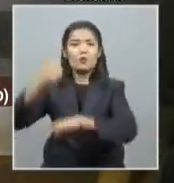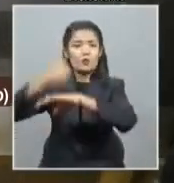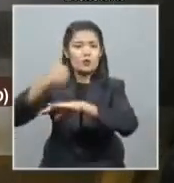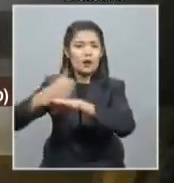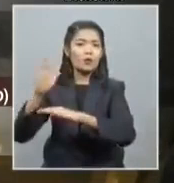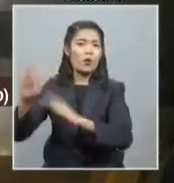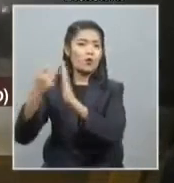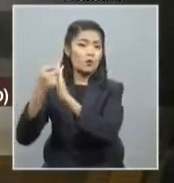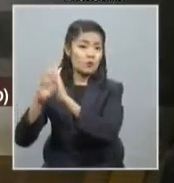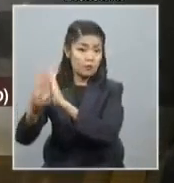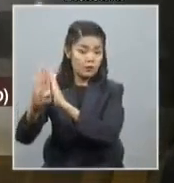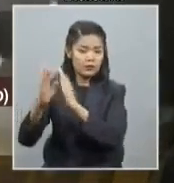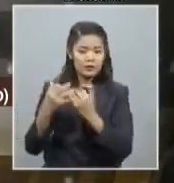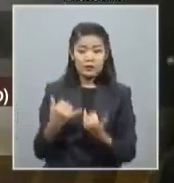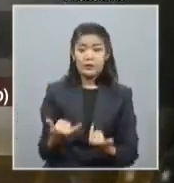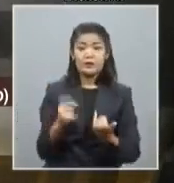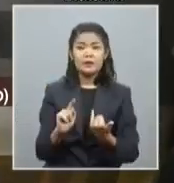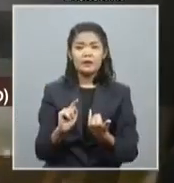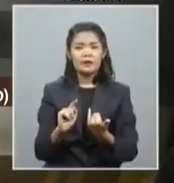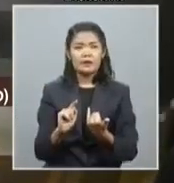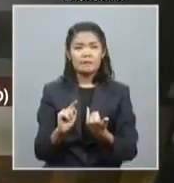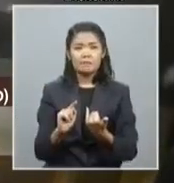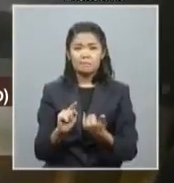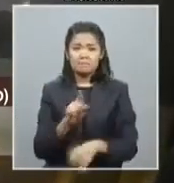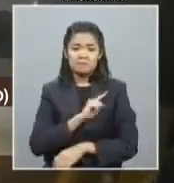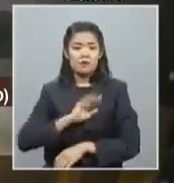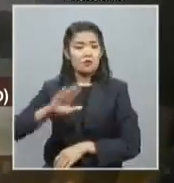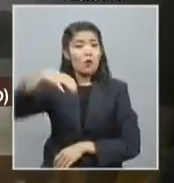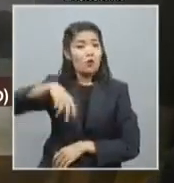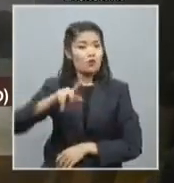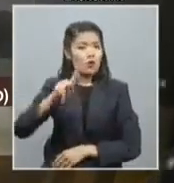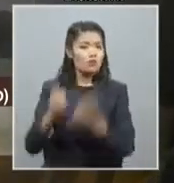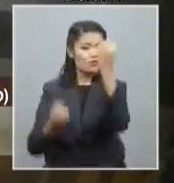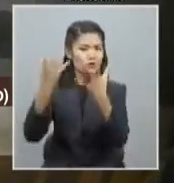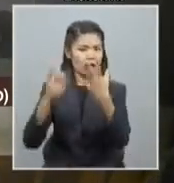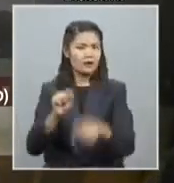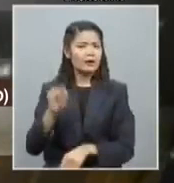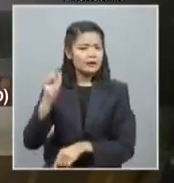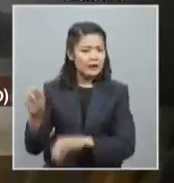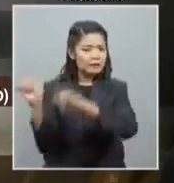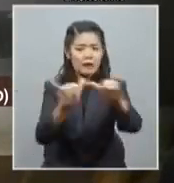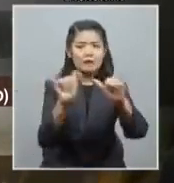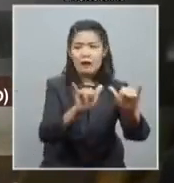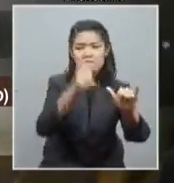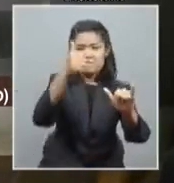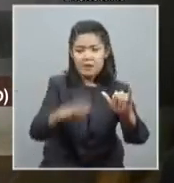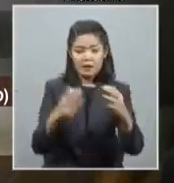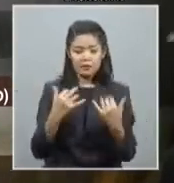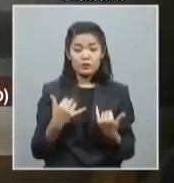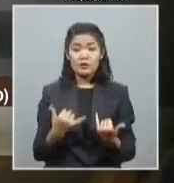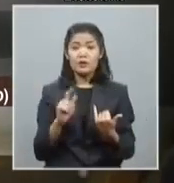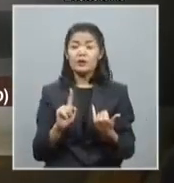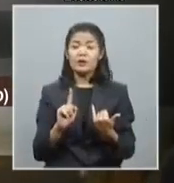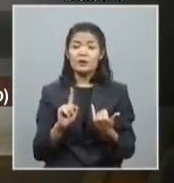ราชธานีเพราะฉะนั้นเนี่ยมันก็จะไม่ใช่อำนาจของทางกรมอุทยานนะฮะที่จะมีการสั่งย้ายได้หลังจากนี้เนี่ยก็